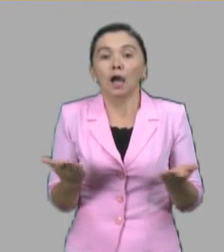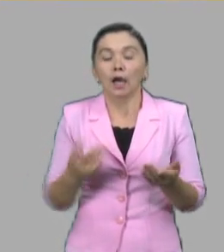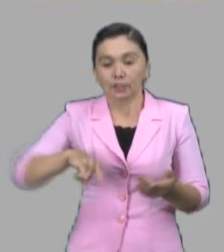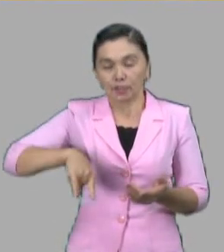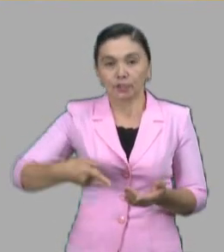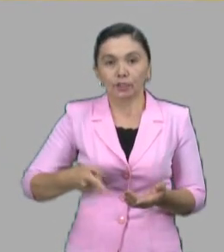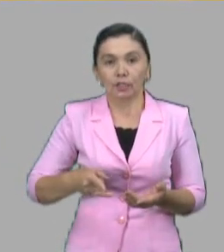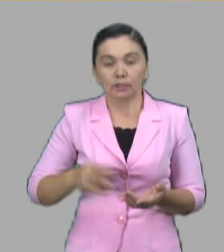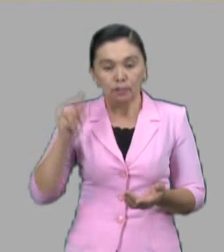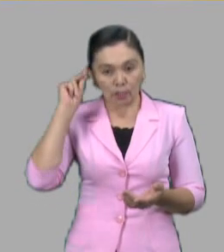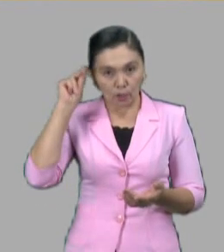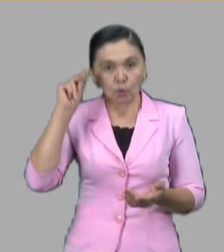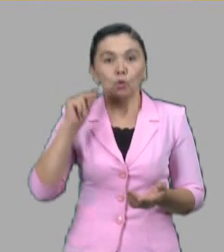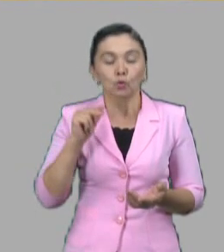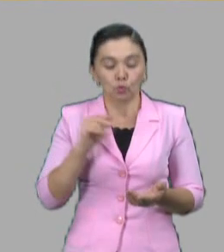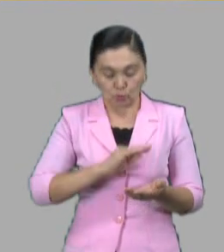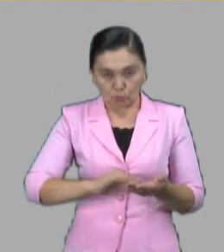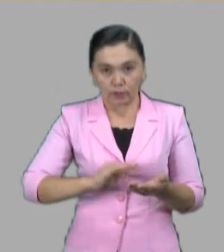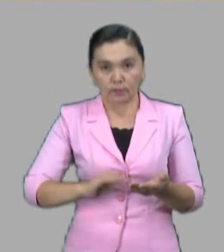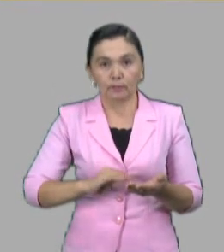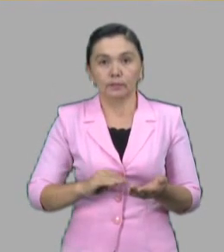Канчанчы класста окуурубузду жазабыз.